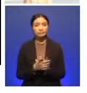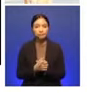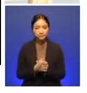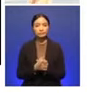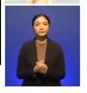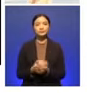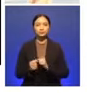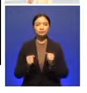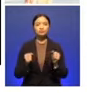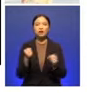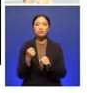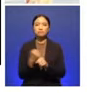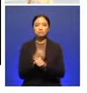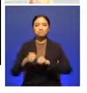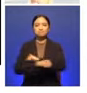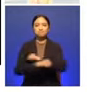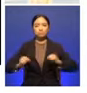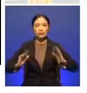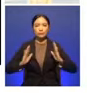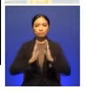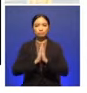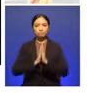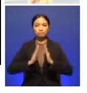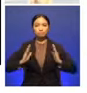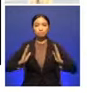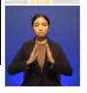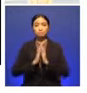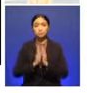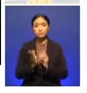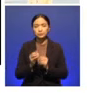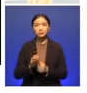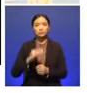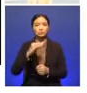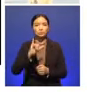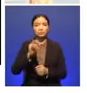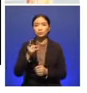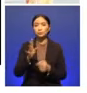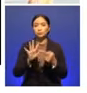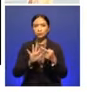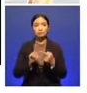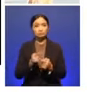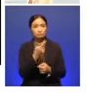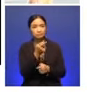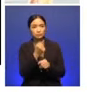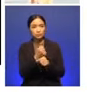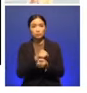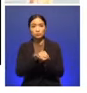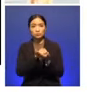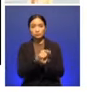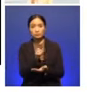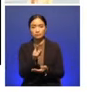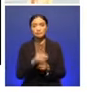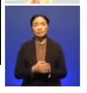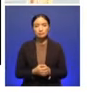การทำโยคะในเรื่องอันนี้ก็เป็นเรื่องของการให้บริการตอนนี้ก็อยากจะพูดนิดนึงนะคะว่าเวลาที่เราทำอันนี้มันเนื่องจากว่าเรารู้สึกว่าผู้ต้อง